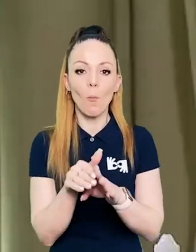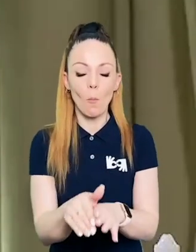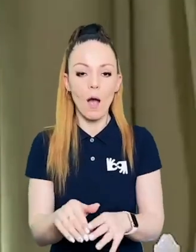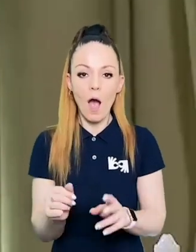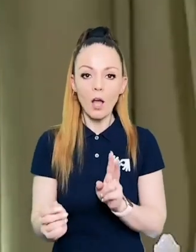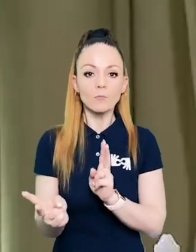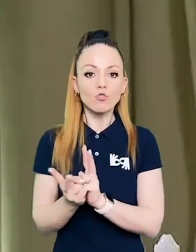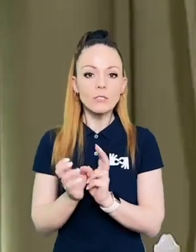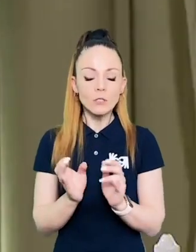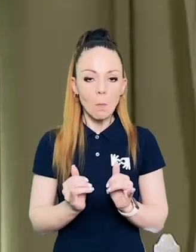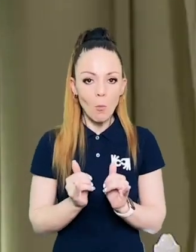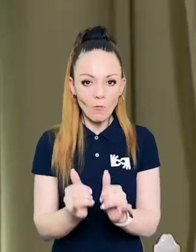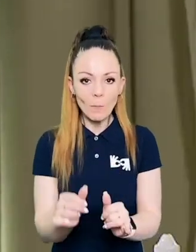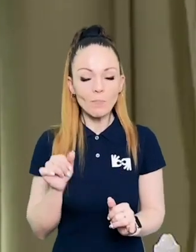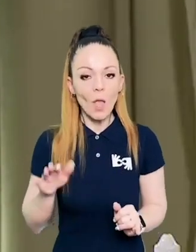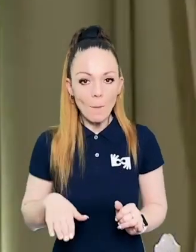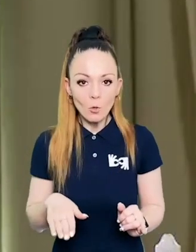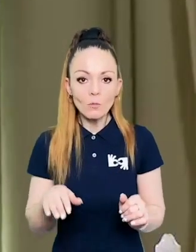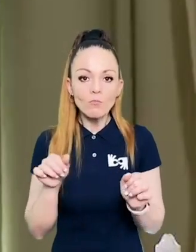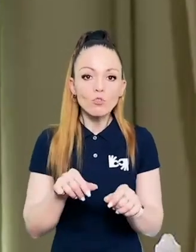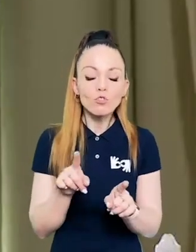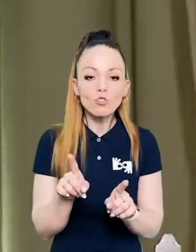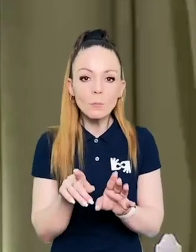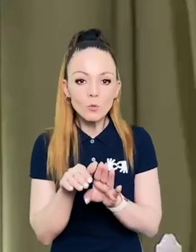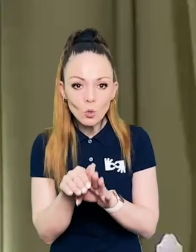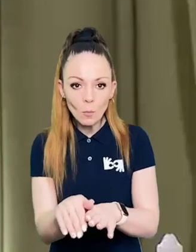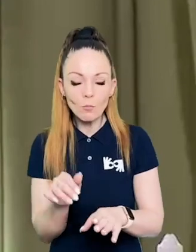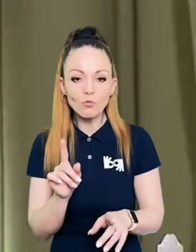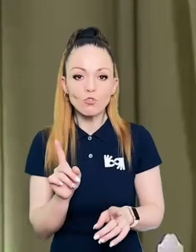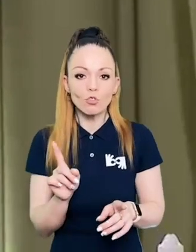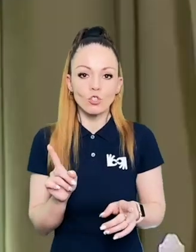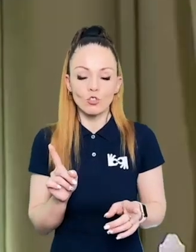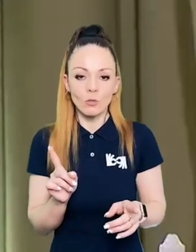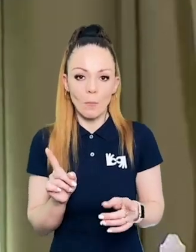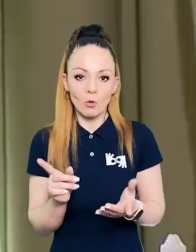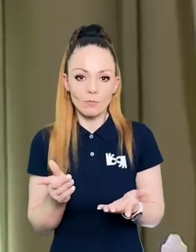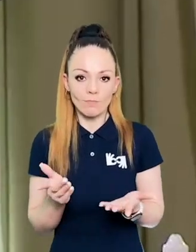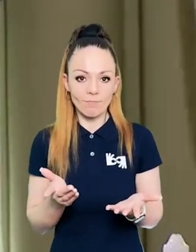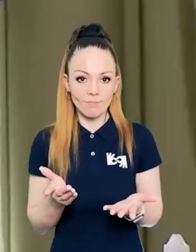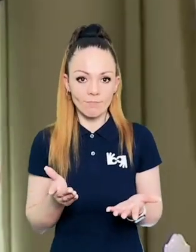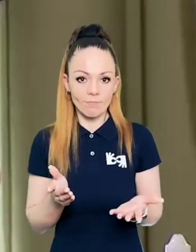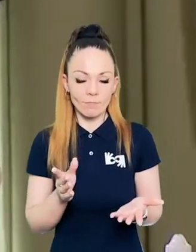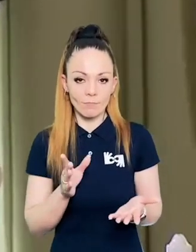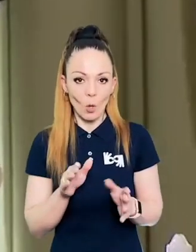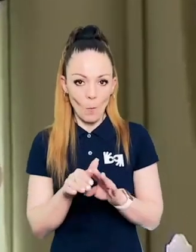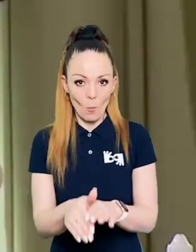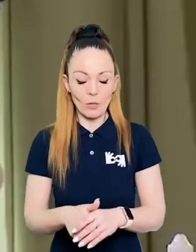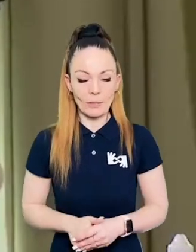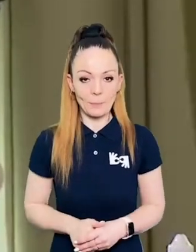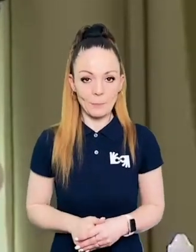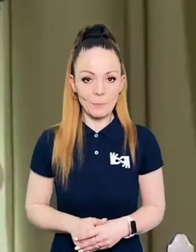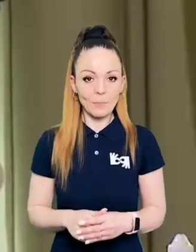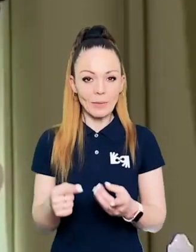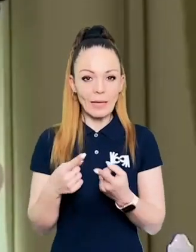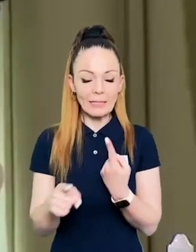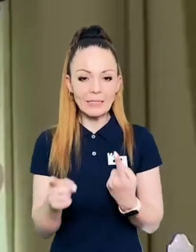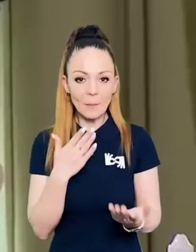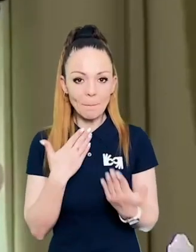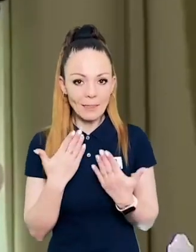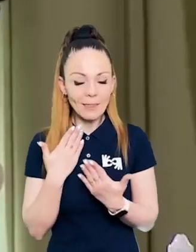А зустрічають з повагою, а потім можемо чимось бути, можемо чимось